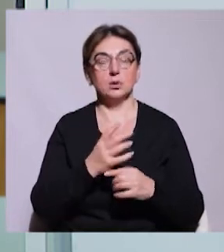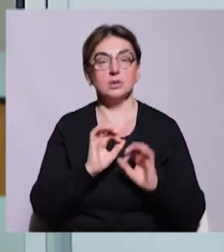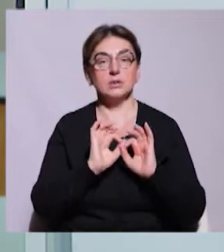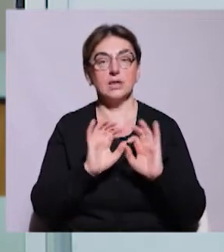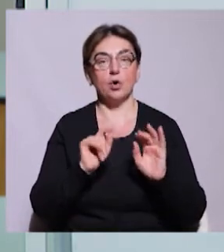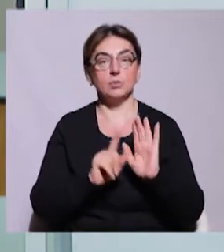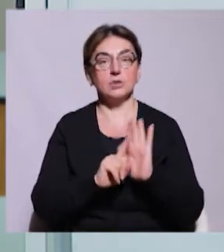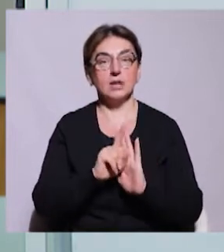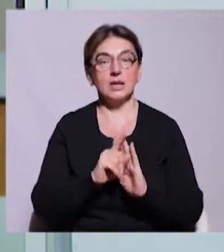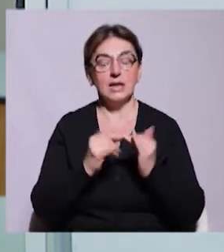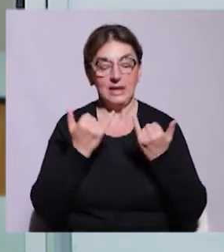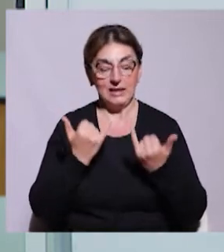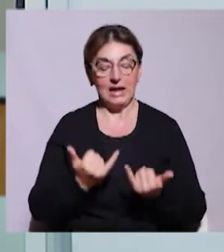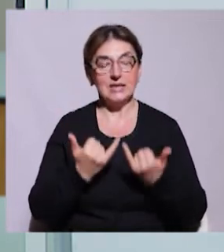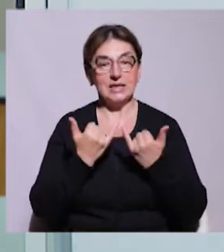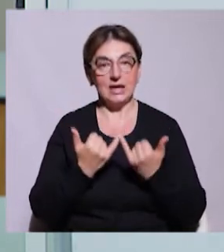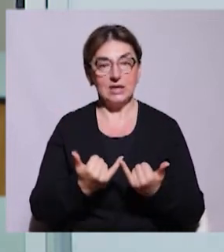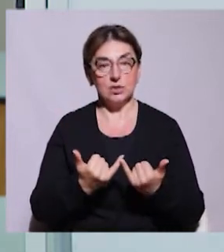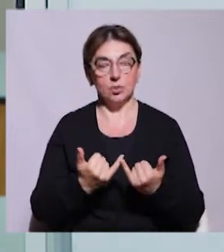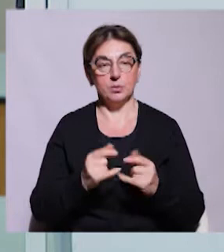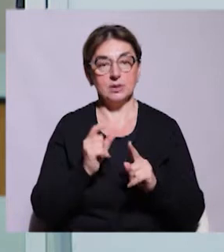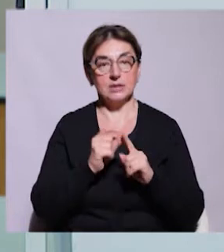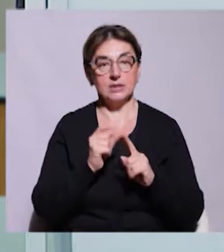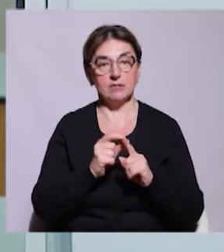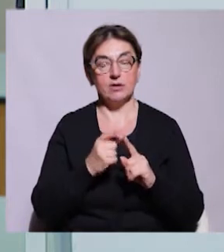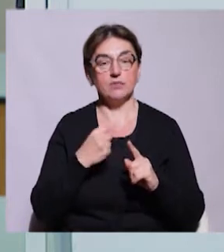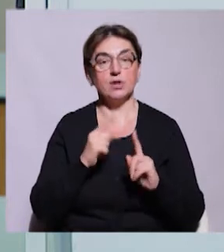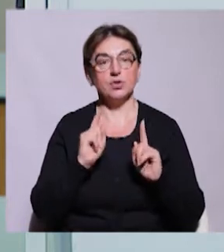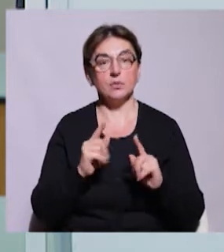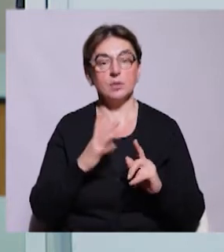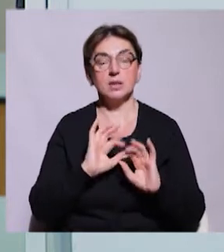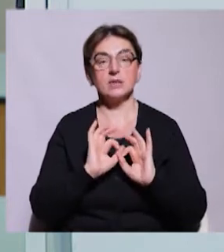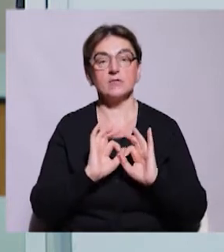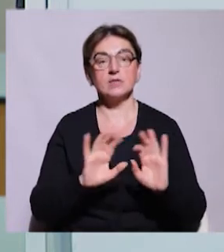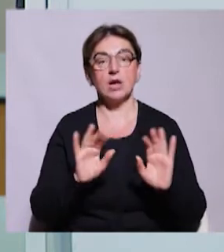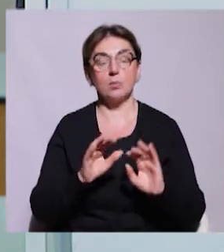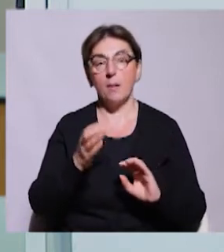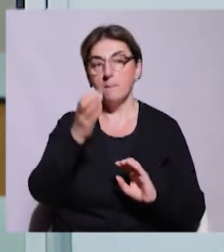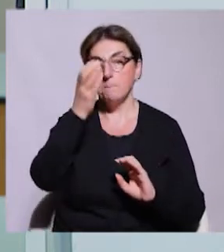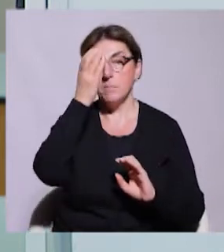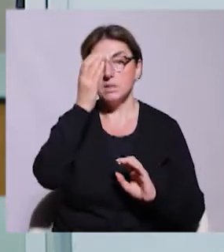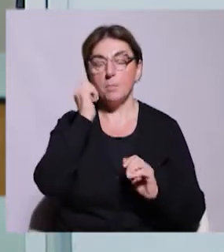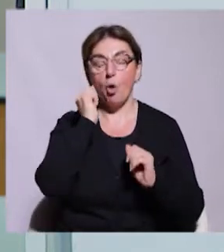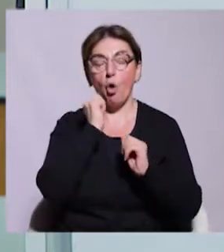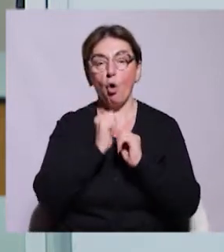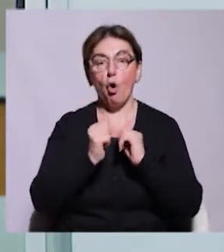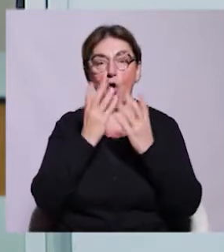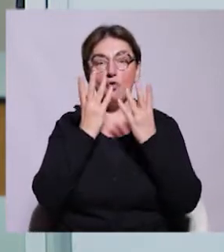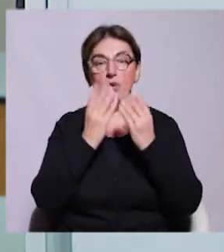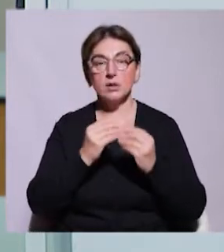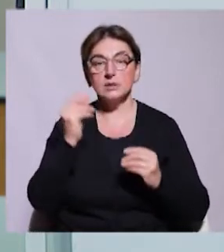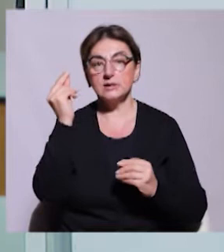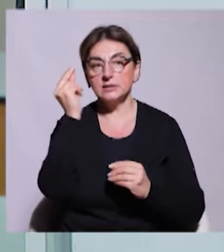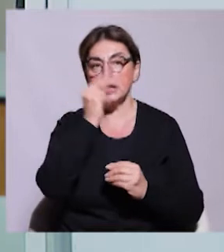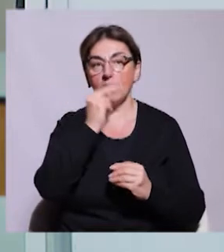გამახვილეთ საუბრის დასაწყისში აღნიშნულ დღესდღეობით ფრაზაზე. ვინაიდან ჩვენ ახლა რაზეც საუბრობთ, მეცნიერები